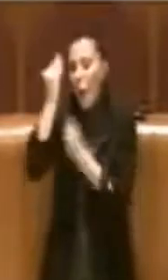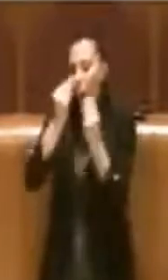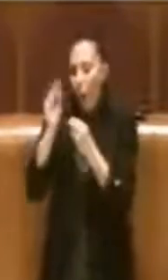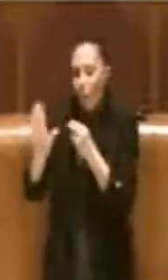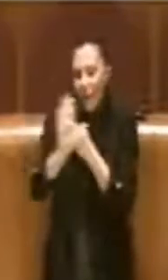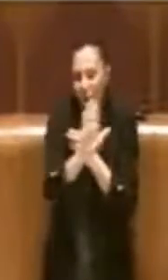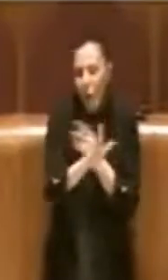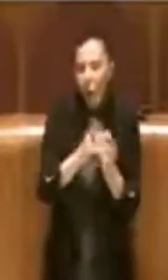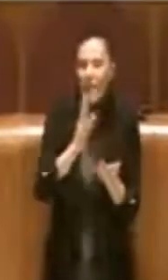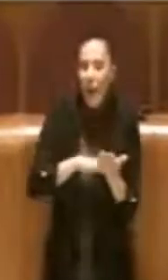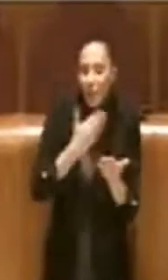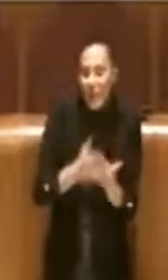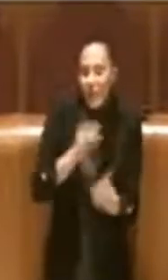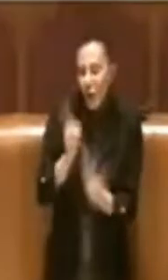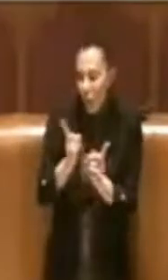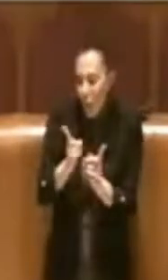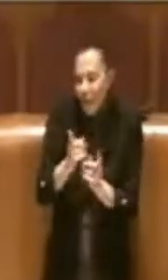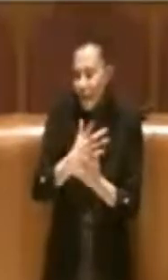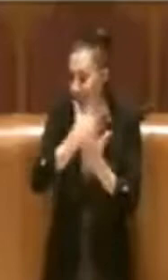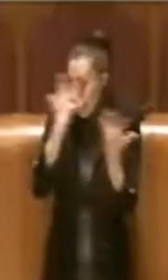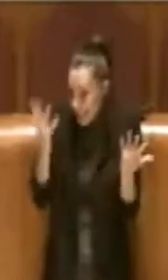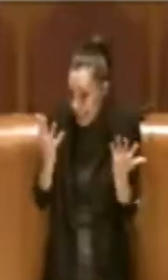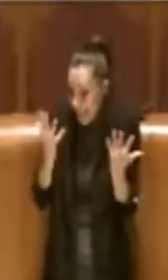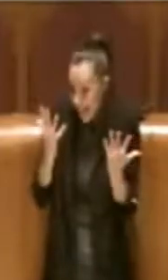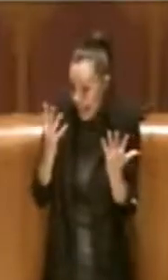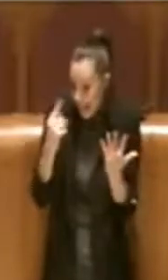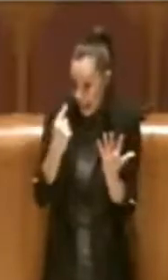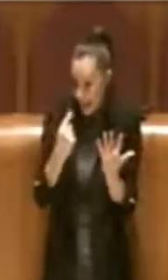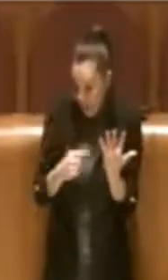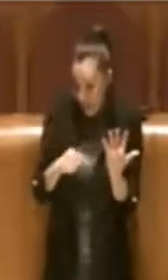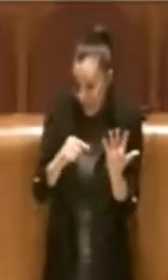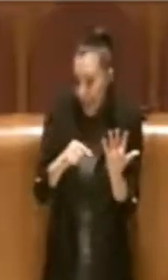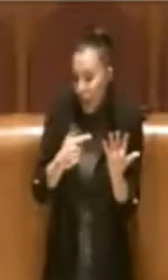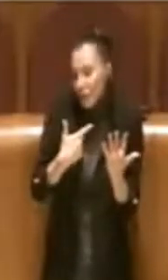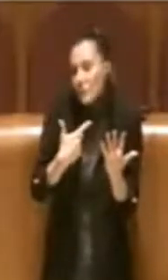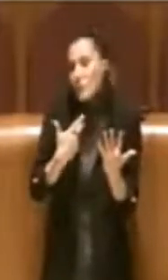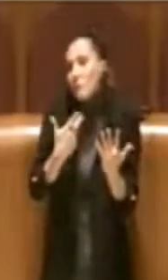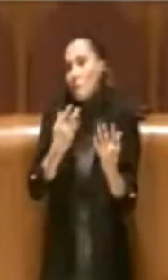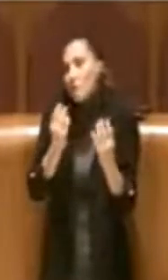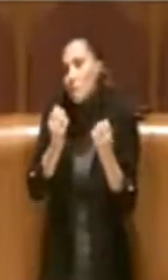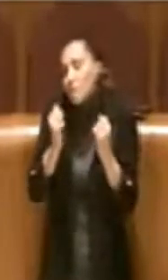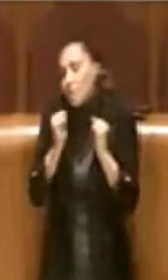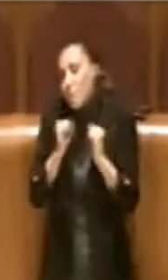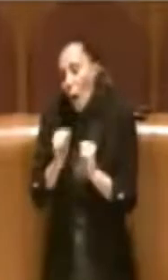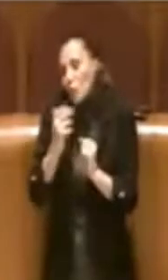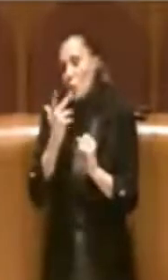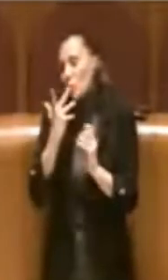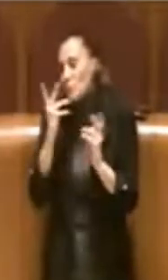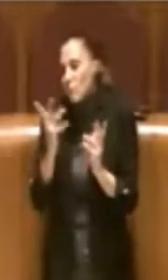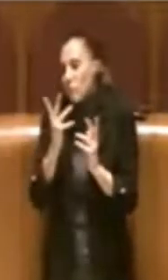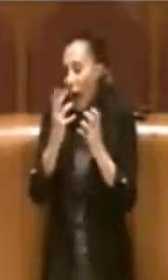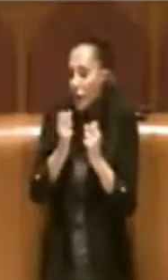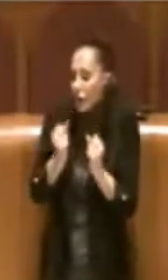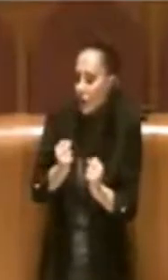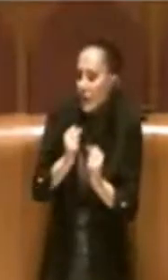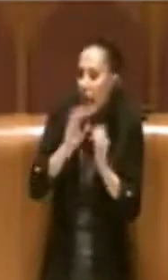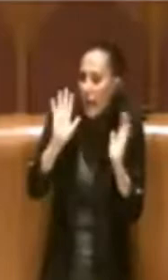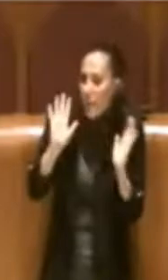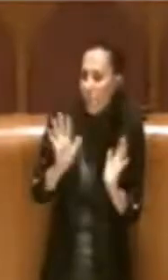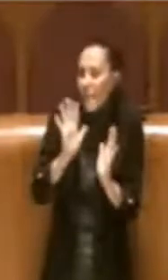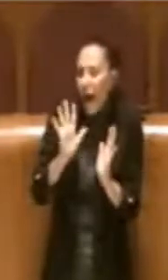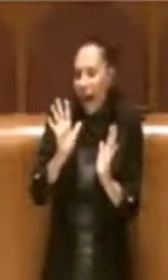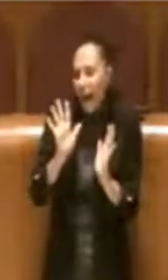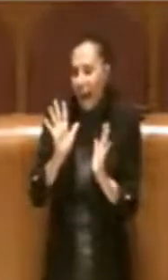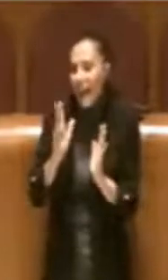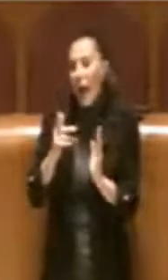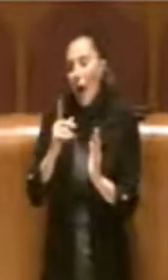valutazioni politiche, io sempre sul lato delle valutazioni politiche voglio restare, però a mio avviso insomma sarebbe stato molto